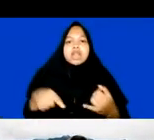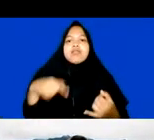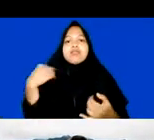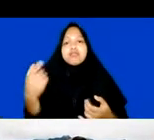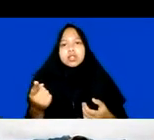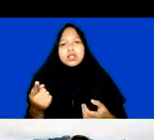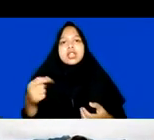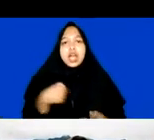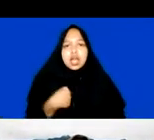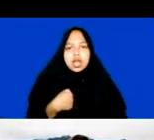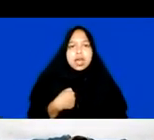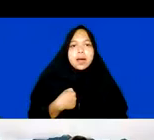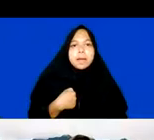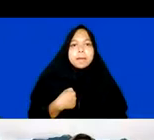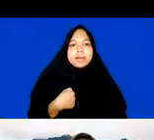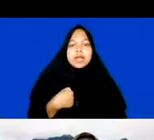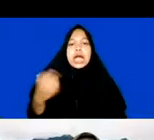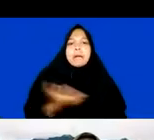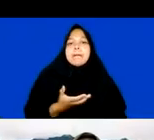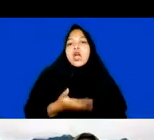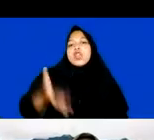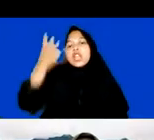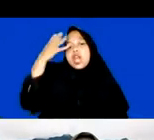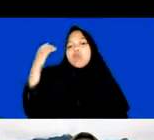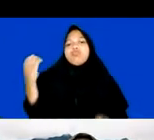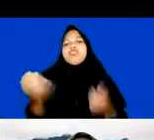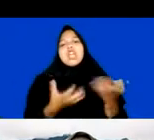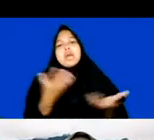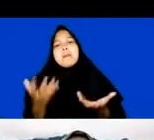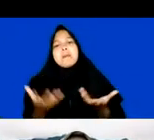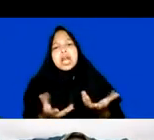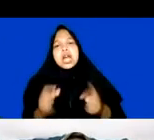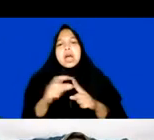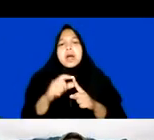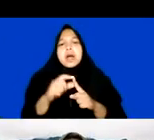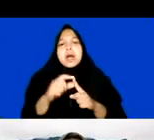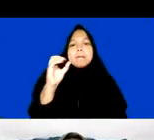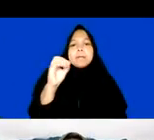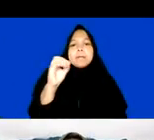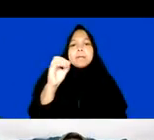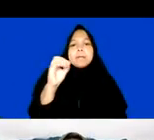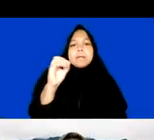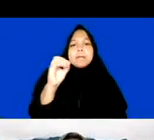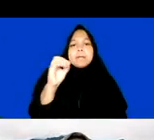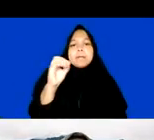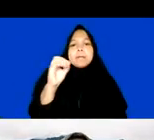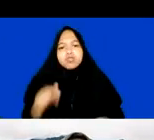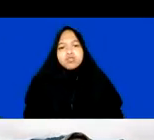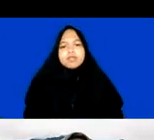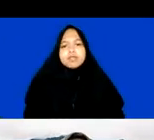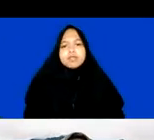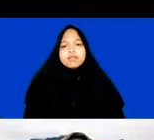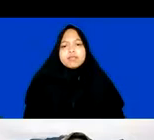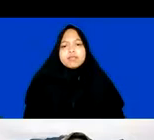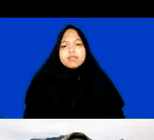gimana proses penyamakan kulit, ketahanannya gimana segala macam, dan media ini bisa support ke seni